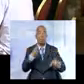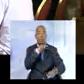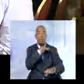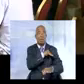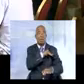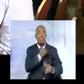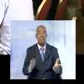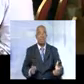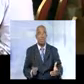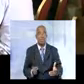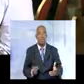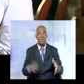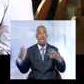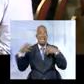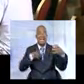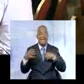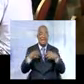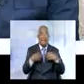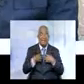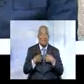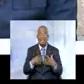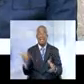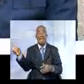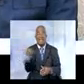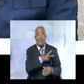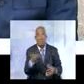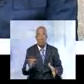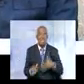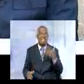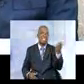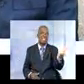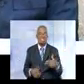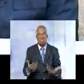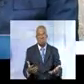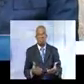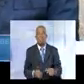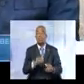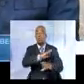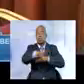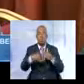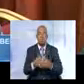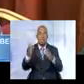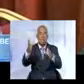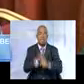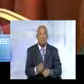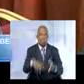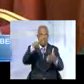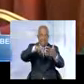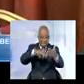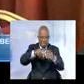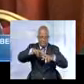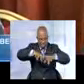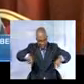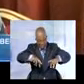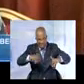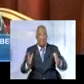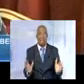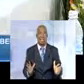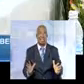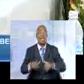cas de violation des droits de l'homme et mène des investigations pour les résoudre. Elle émet également des avis sur toutes les